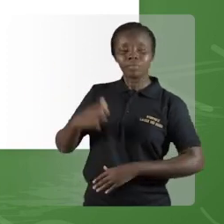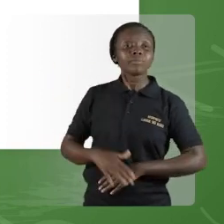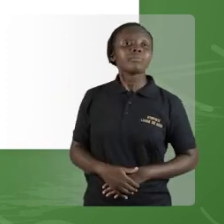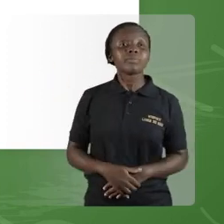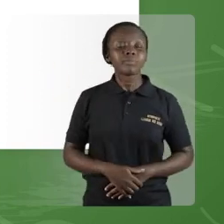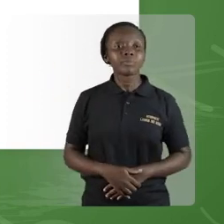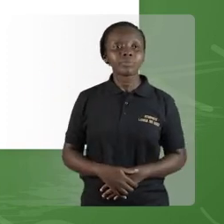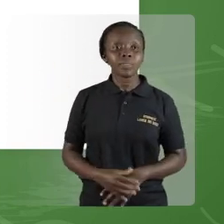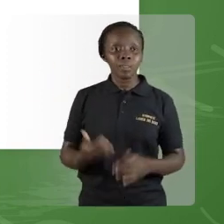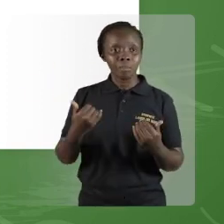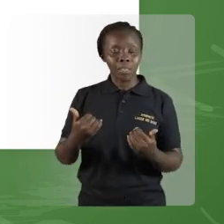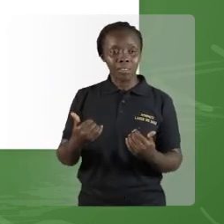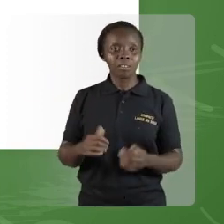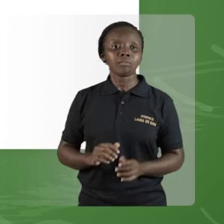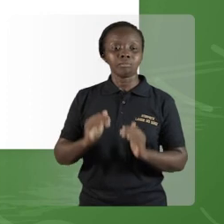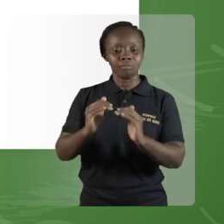Ça nous permet de passer